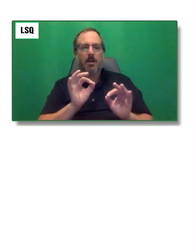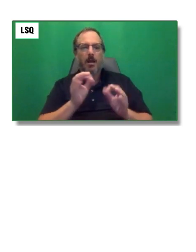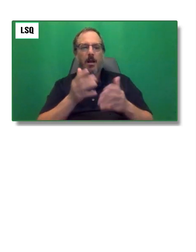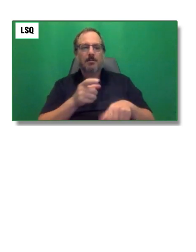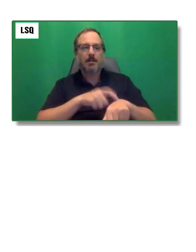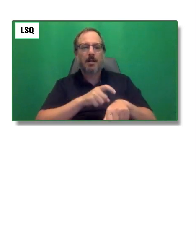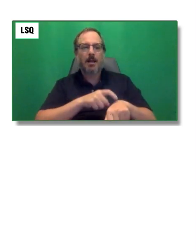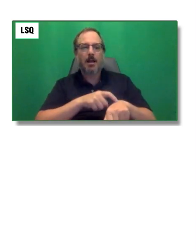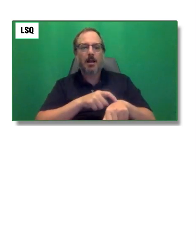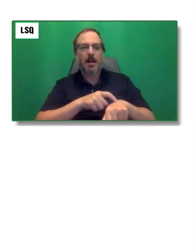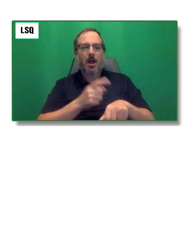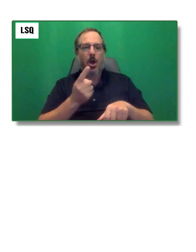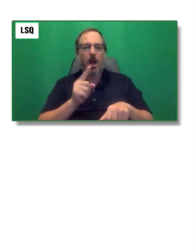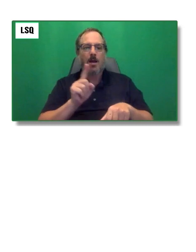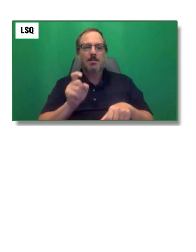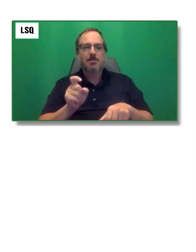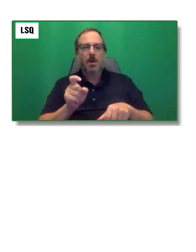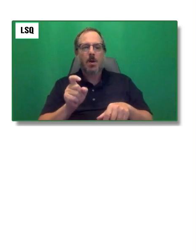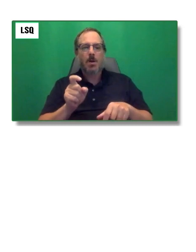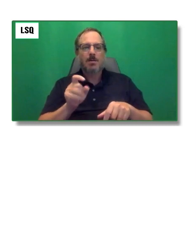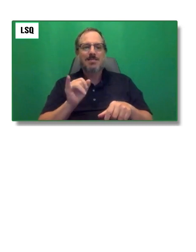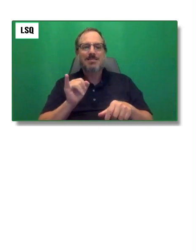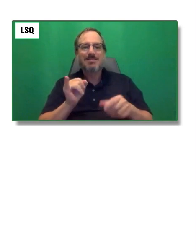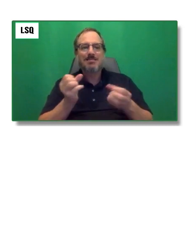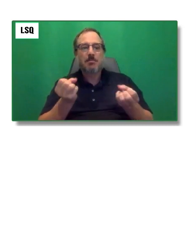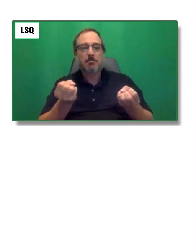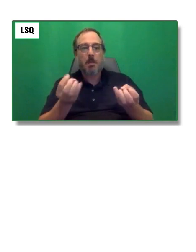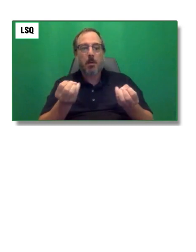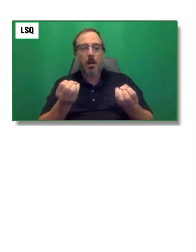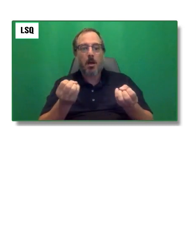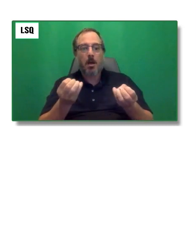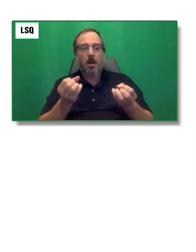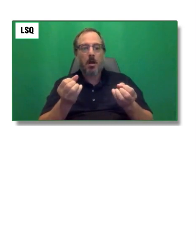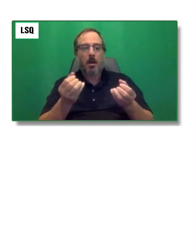une question, si cela vous va.